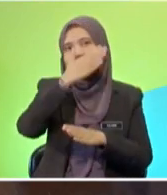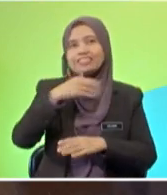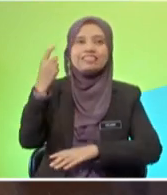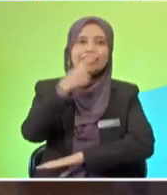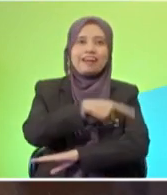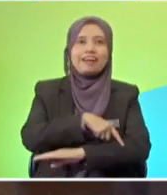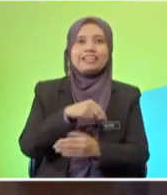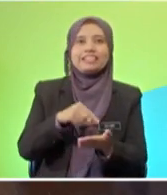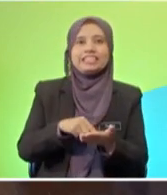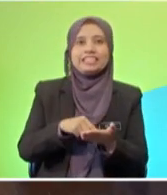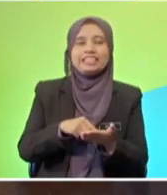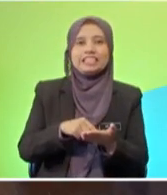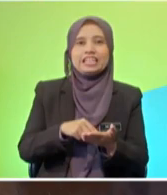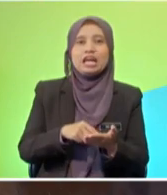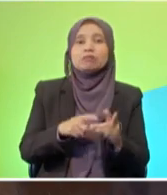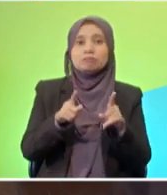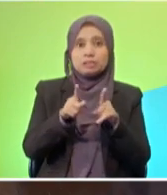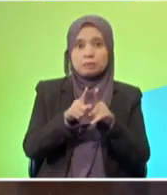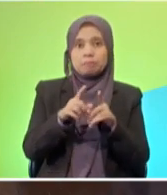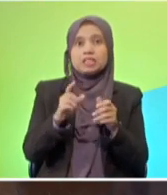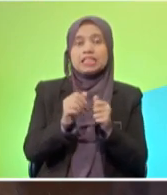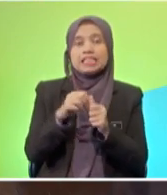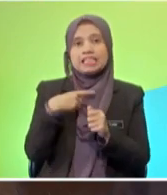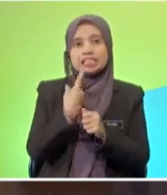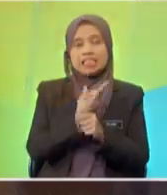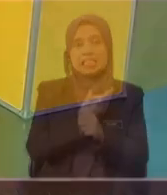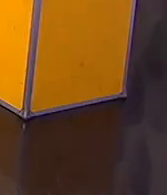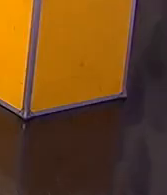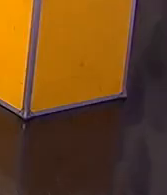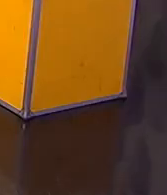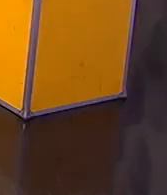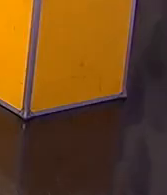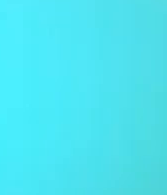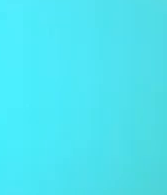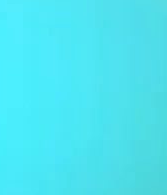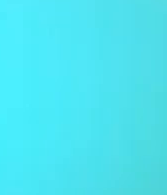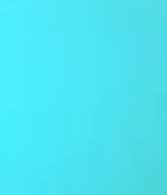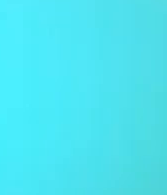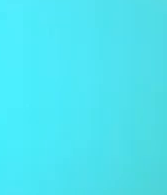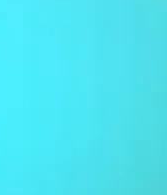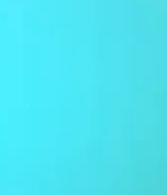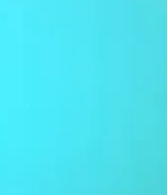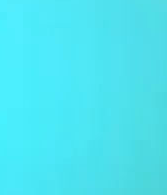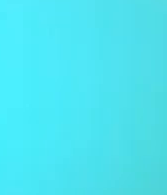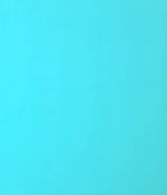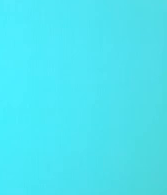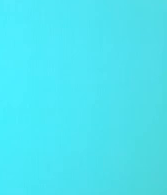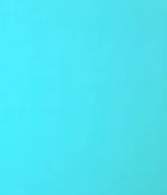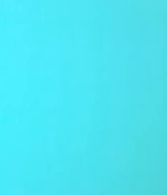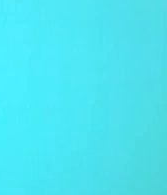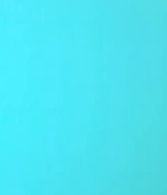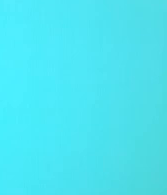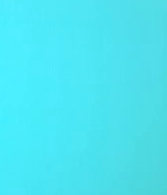Masya Allah jadi bersama dengan kita juga juru bahasa isyarat cekgu azena Mashuri daripada SG pendidikan